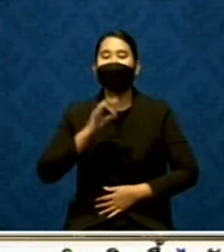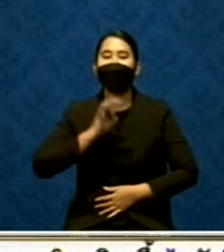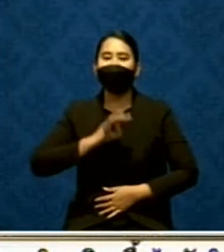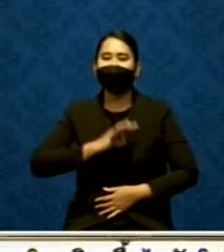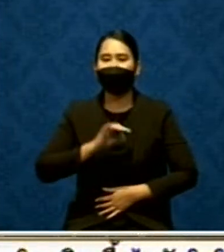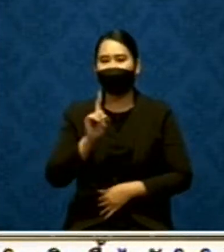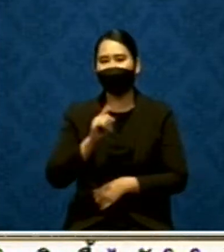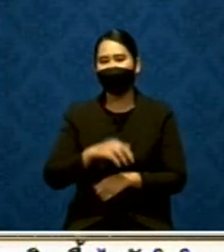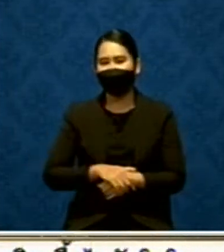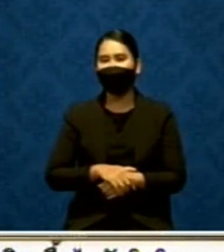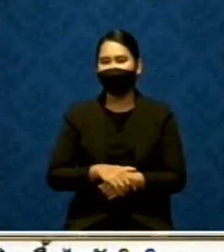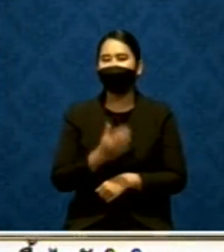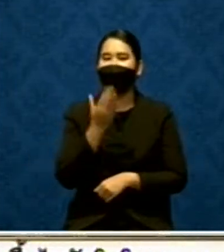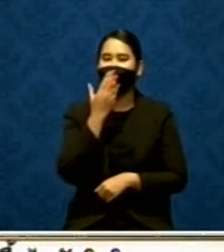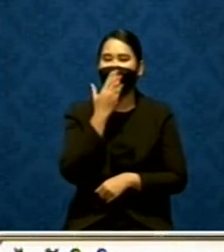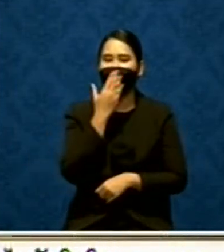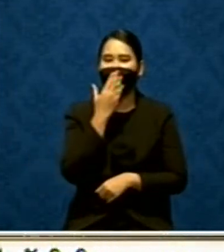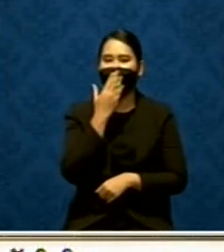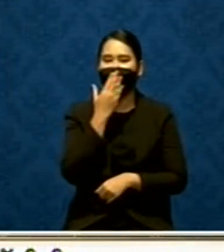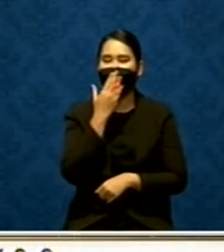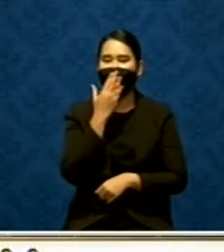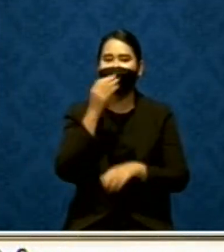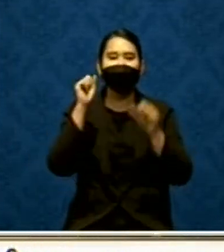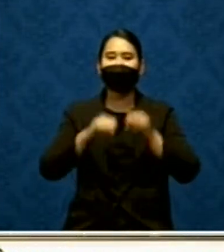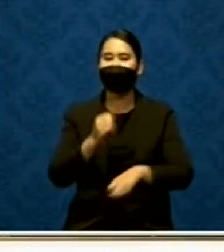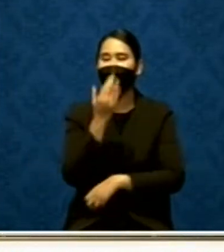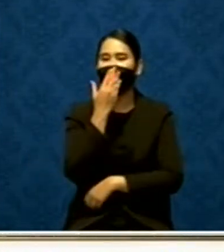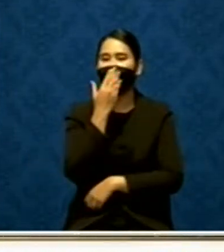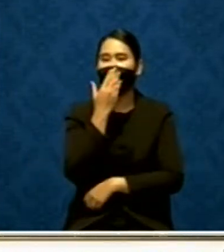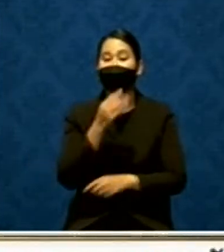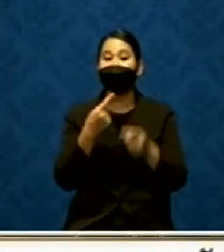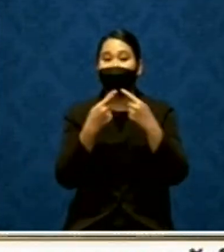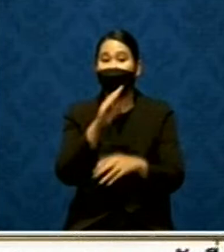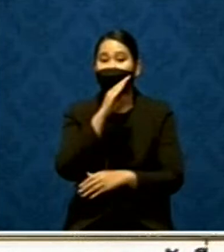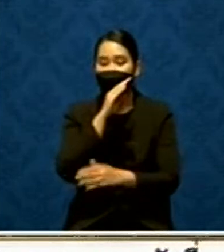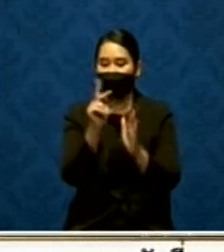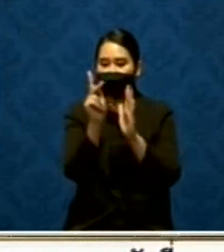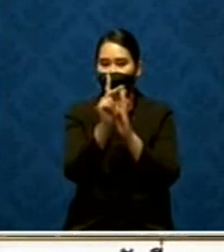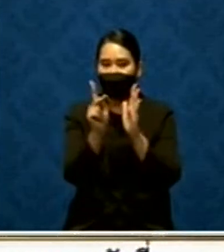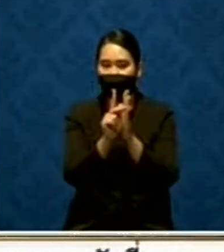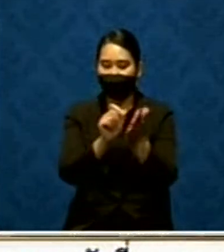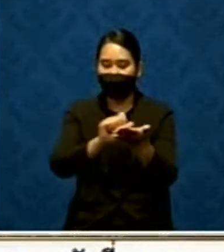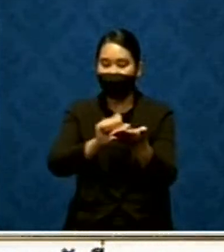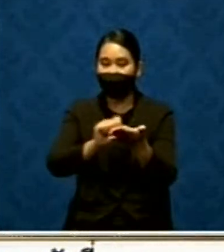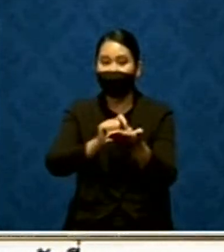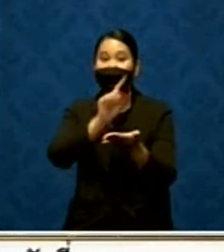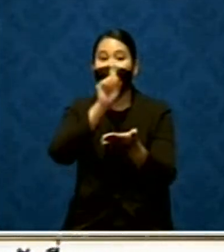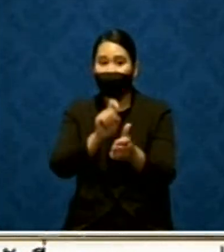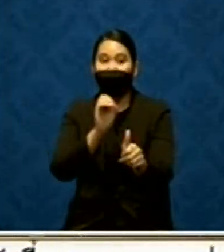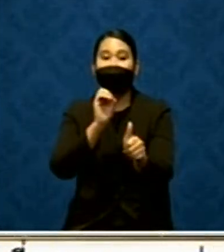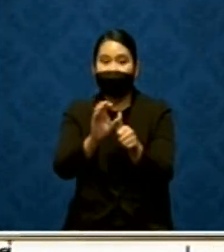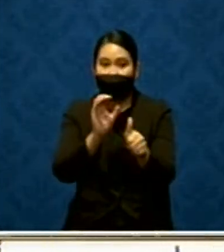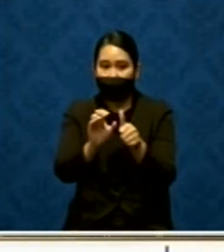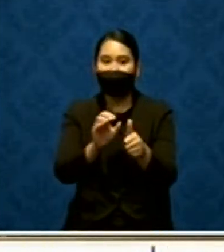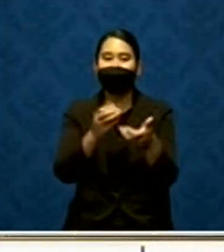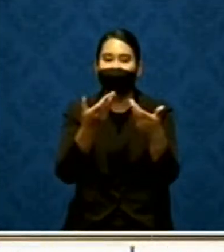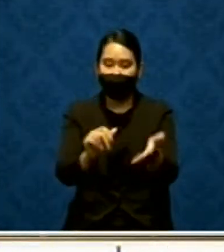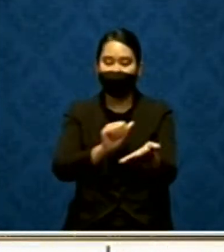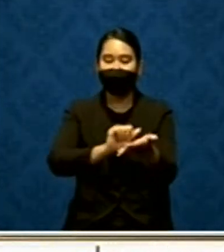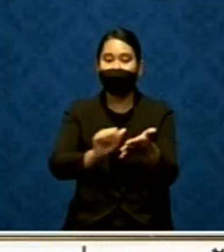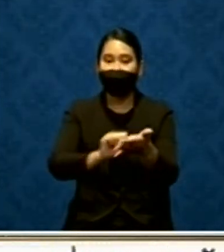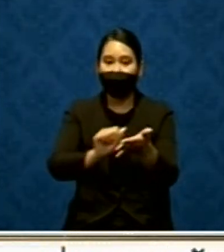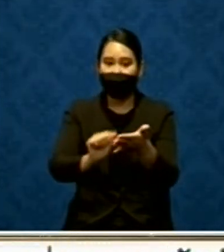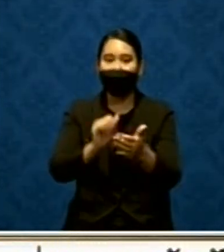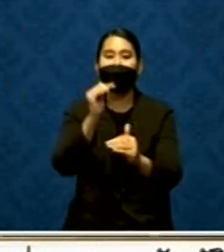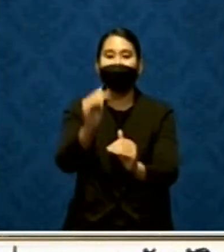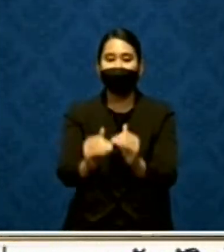ป็นที่อาจจะต้องงดออกเสียงต่อไปครับแต่ถ้าเกิดท่านจะแก้ไขตามข้อสังเกตแล้วก็นำไปสู่การพัฒนาพระราชบัญญัติ